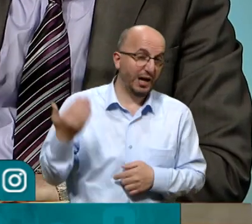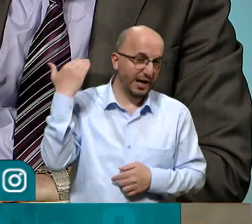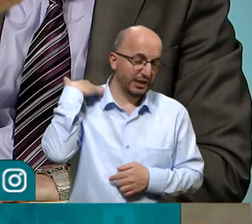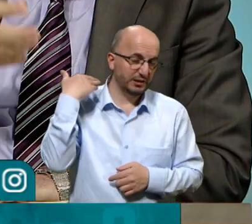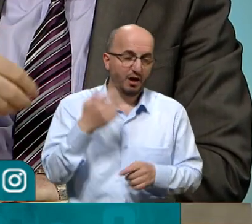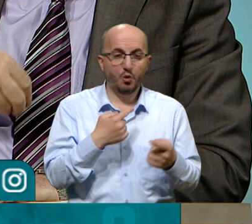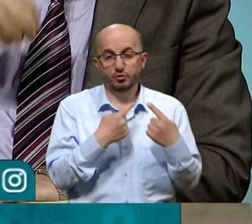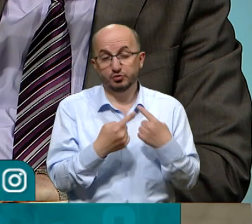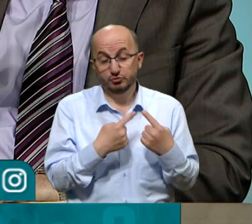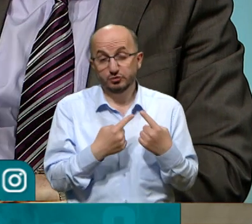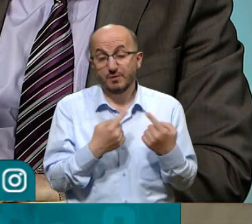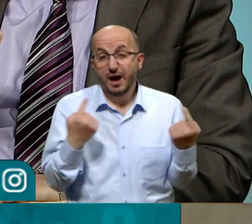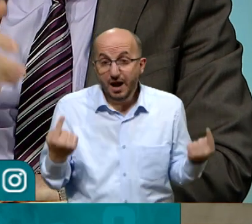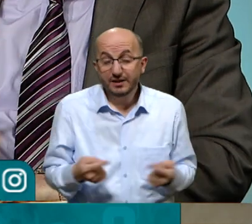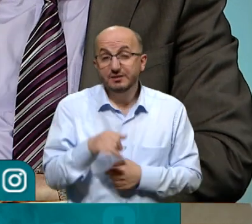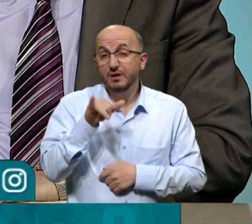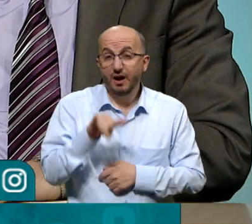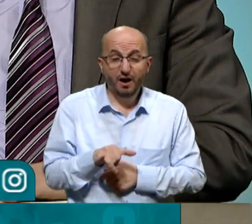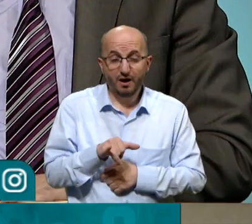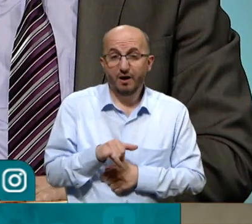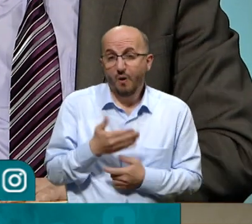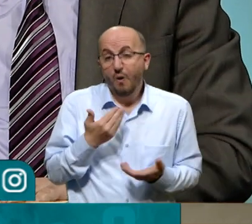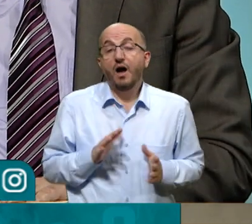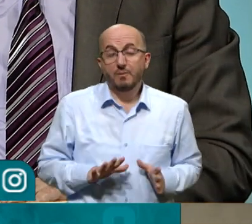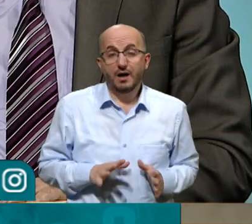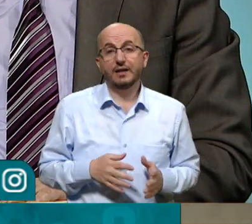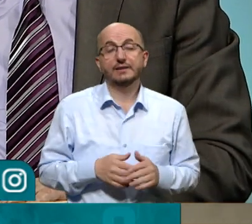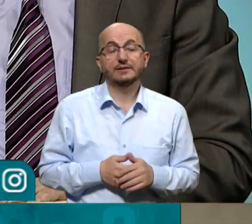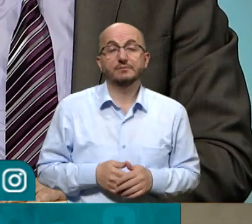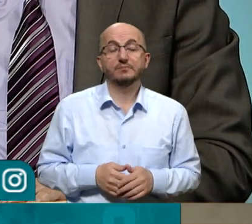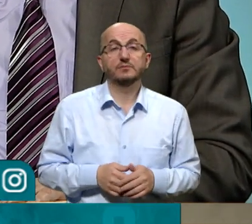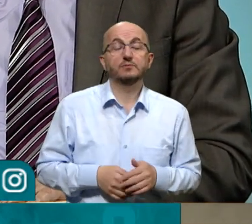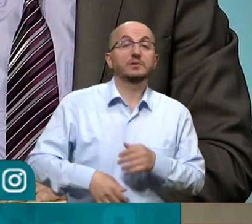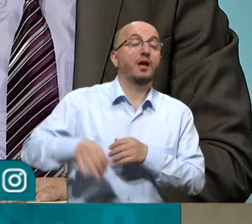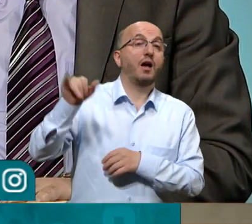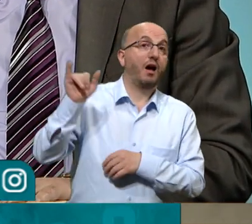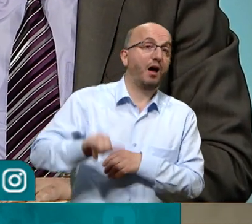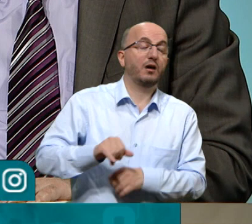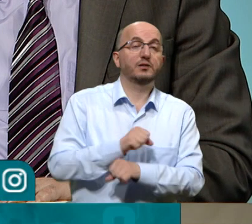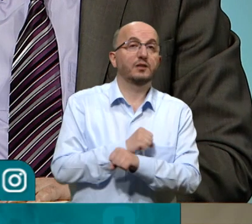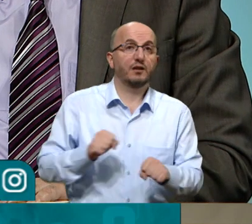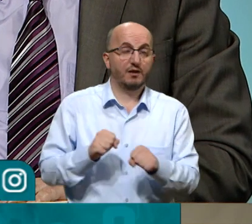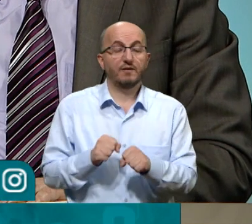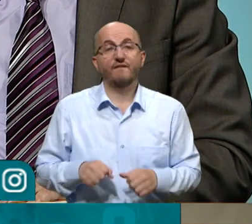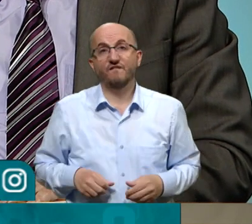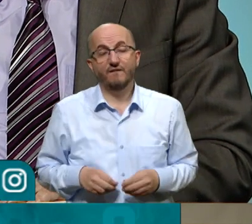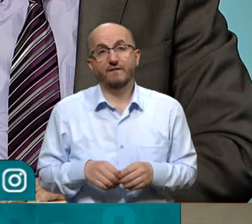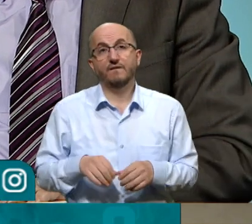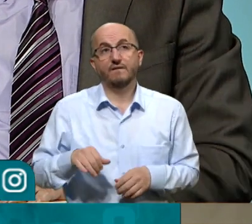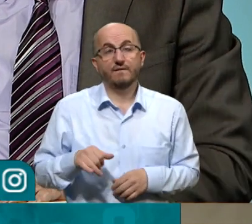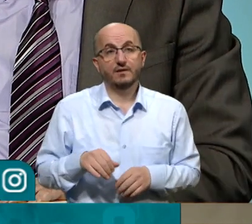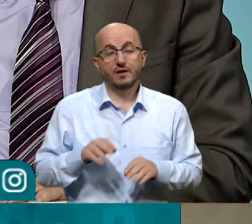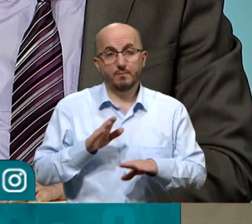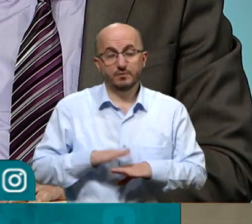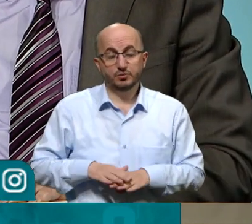herhangi bir hak yok Bu da bu tür günahlı anne etmişiz ama bize prize hak ihlal edilerek veyahutta halk terk